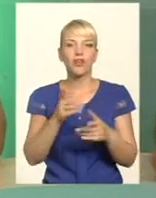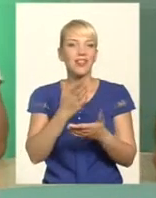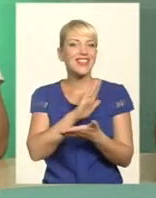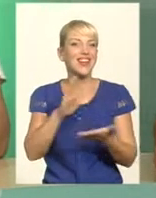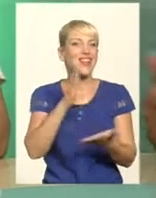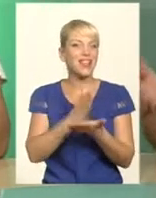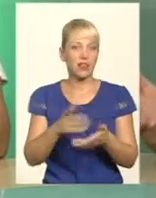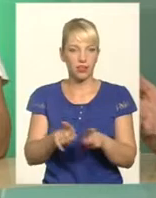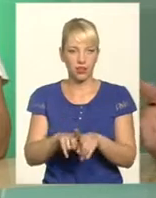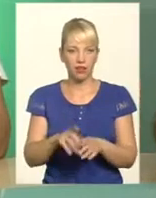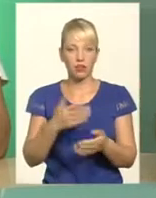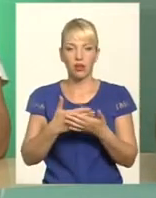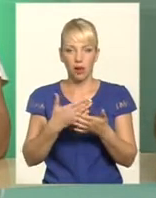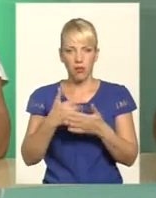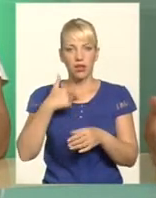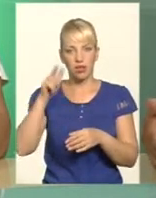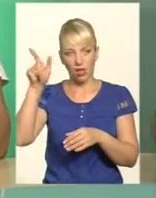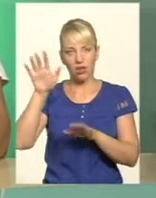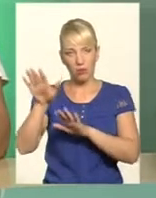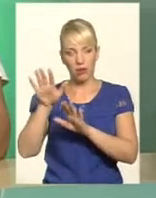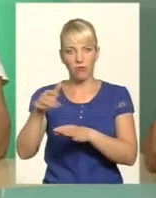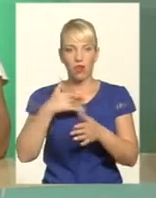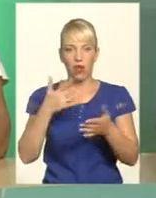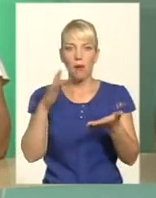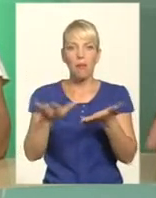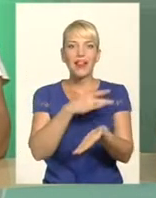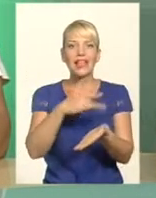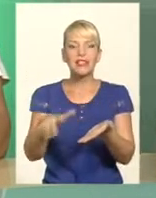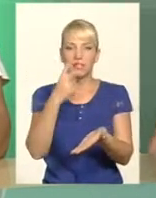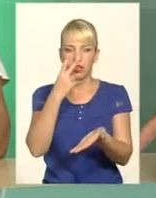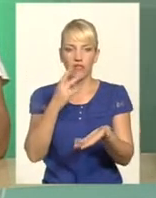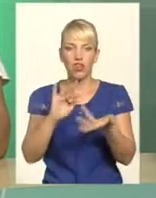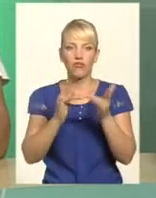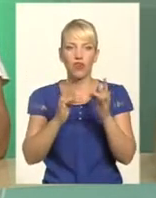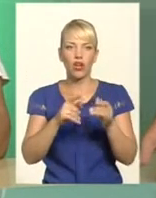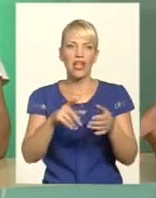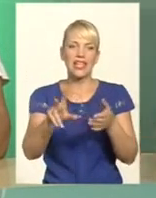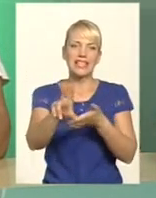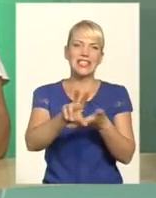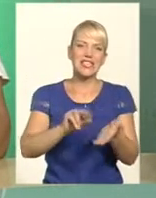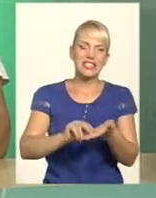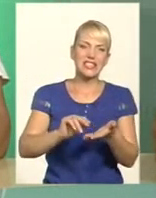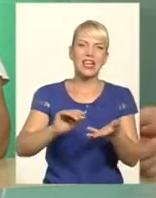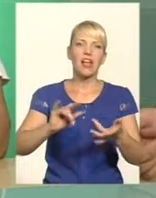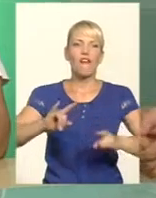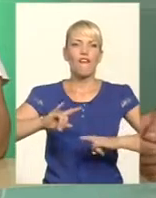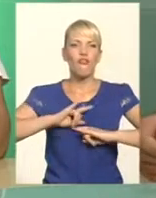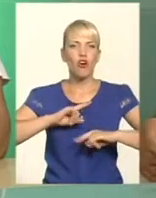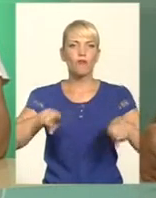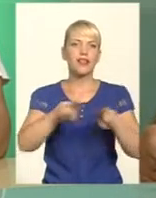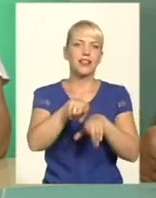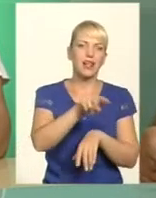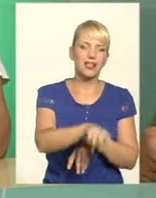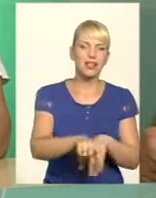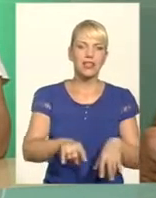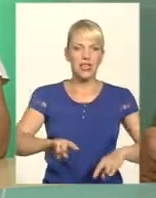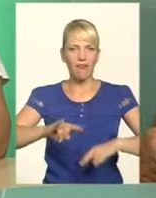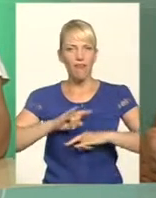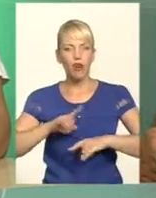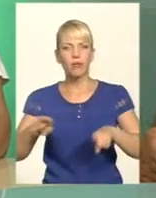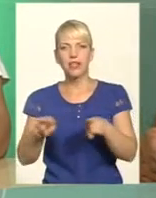часто в інтернеті, буваючи там, навіть в планшетах, ми дивимося, що от же зразки форми українські, такі зразки, але цього їх там немає. Це то, що